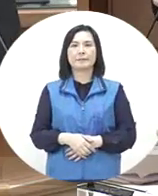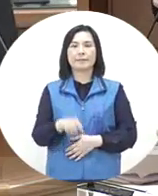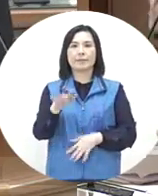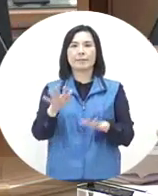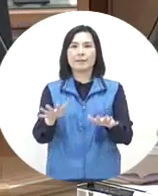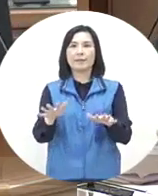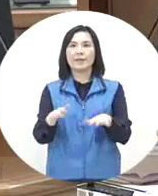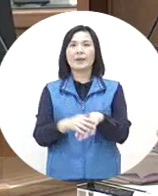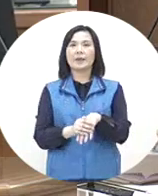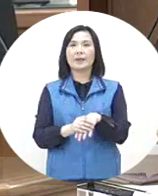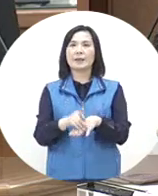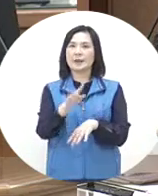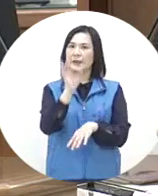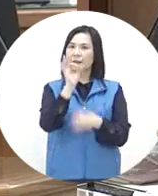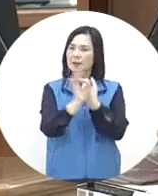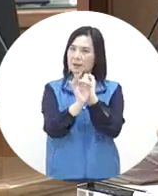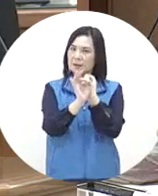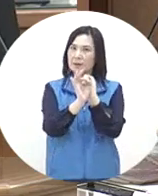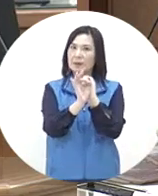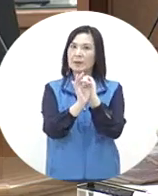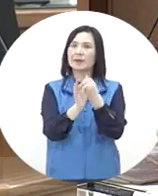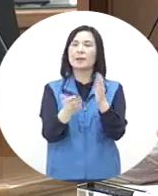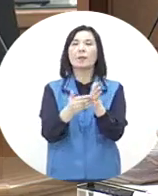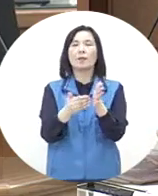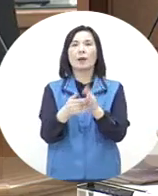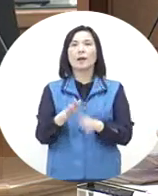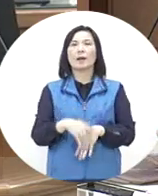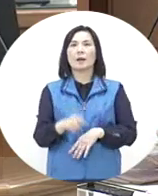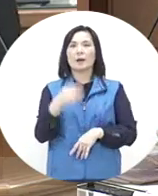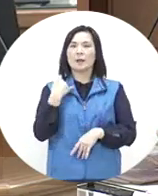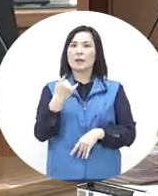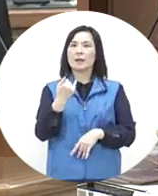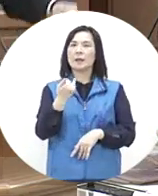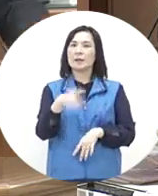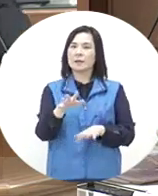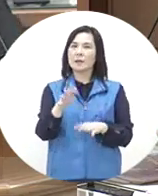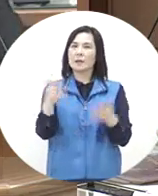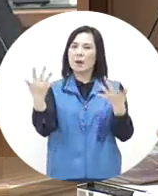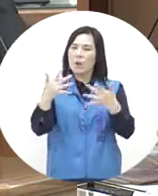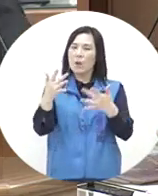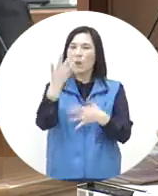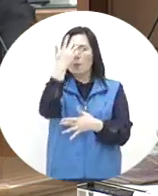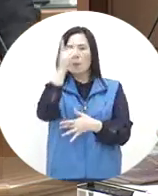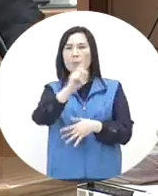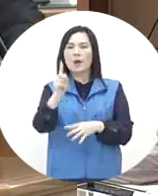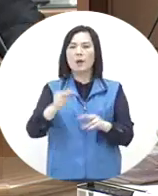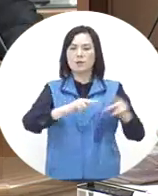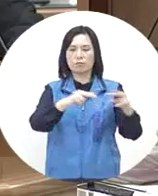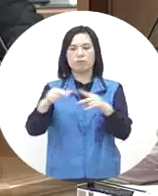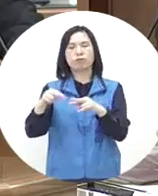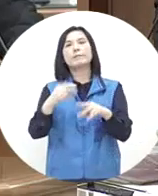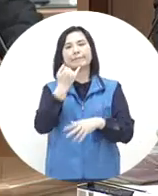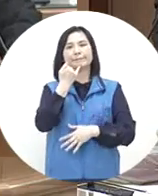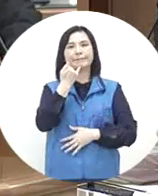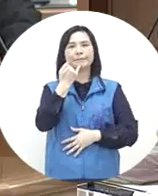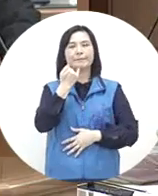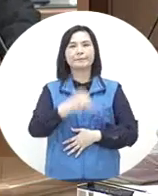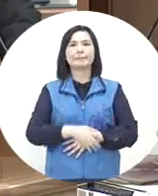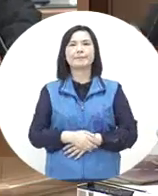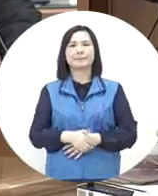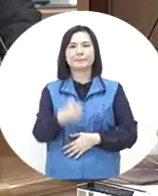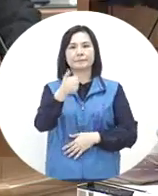整个经济冲冲看，好，啊，问题。哪些可以做调整的？我们都随时可以做法滚动式调整。 滚动式啦齁。好，谢谢市